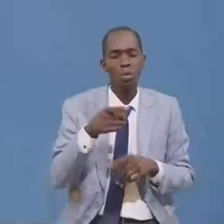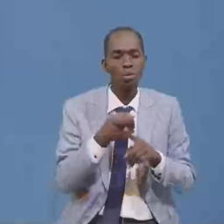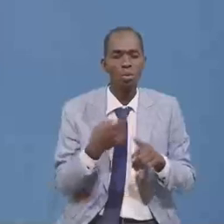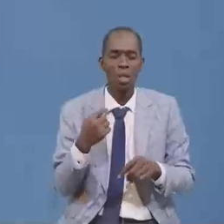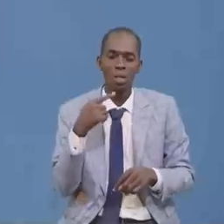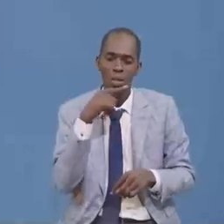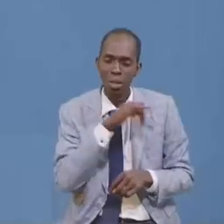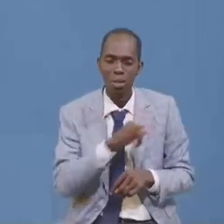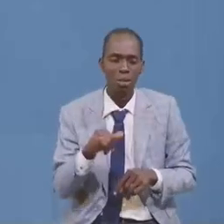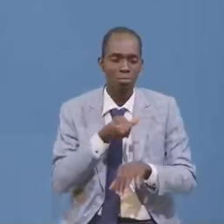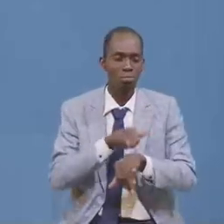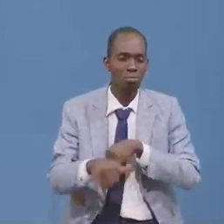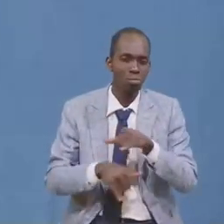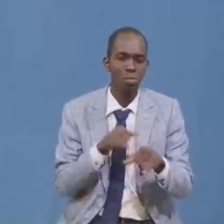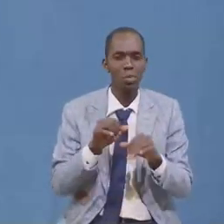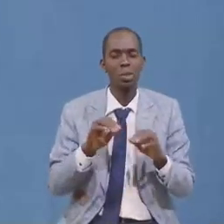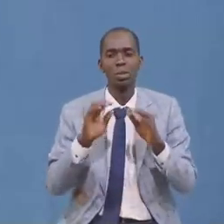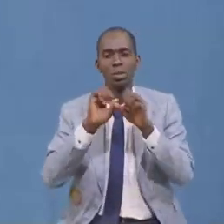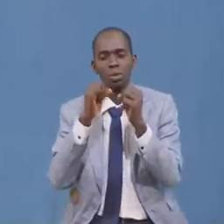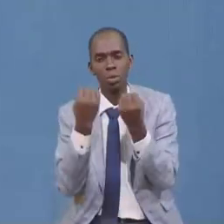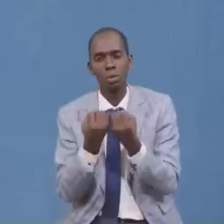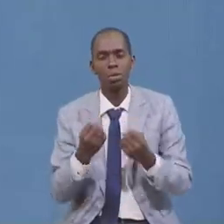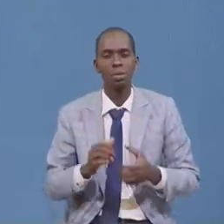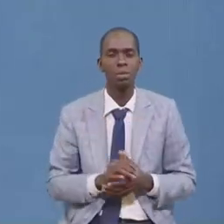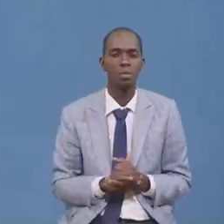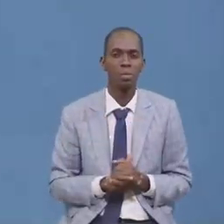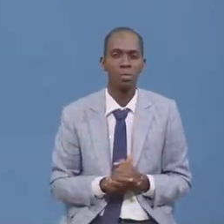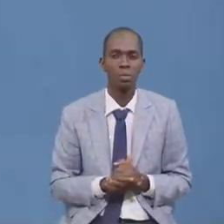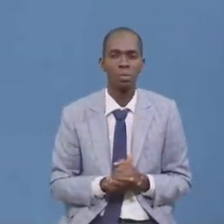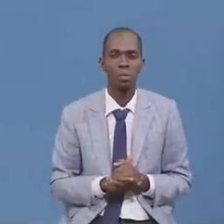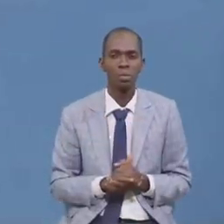Il vous sépare de la société trompeuse et mensongère.